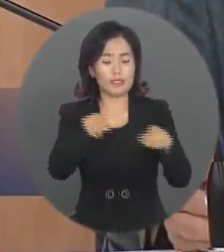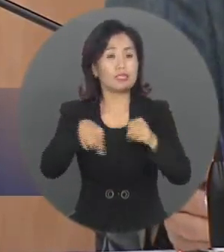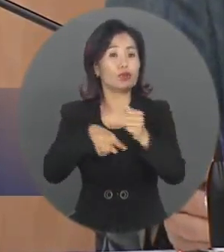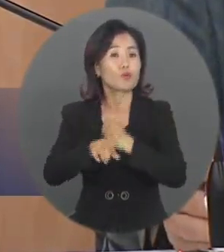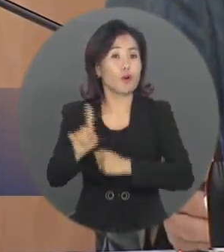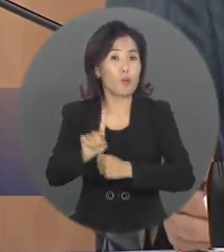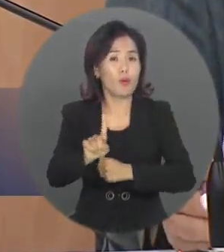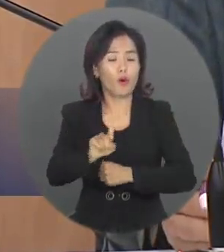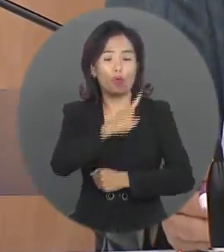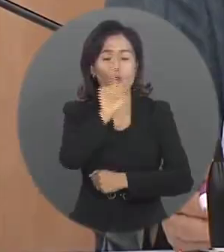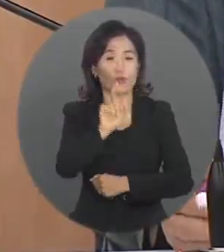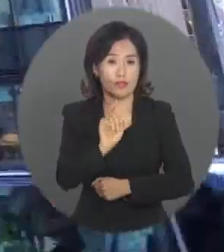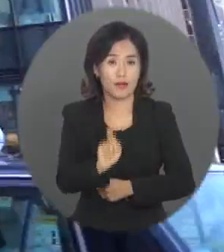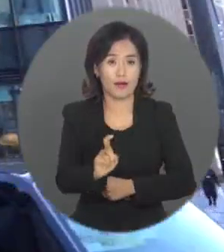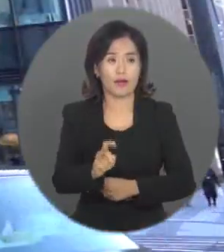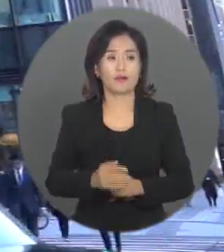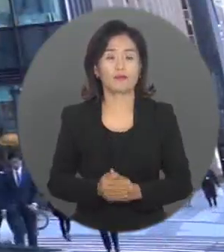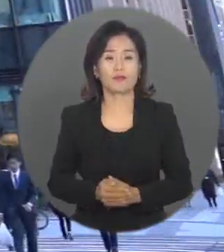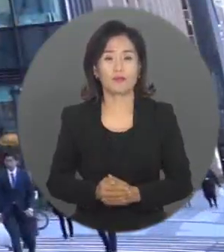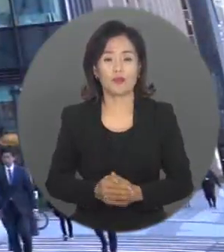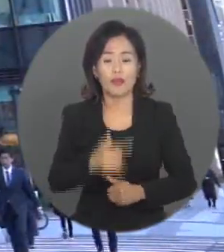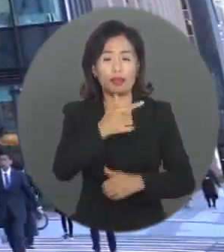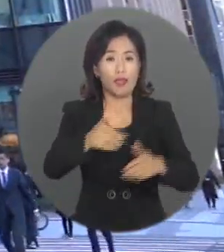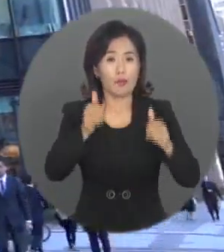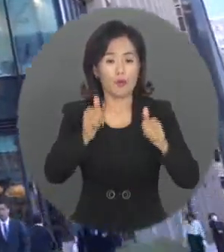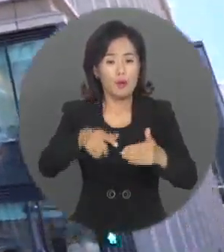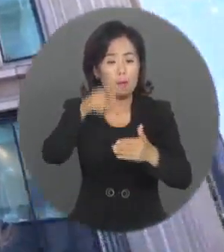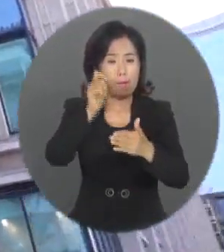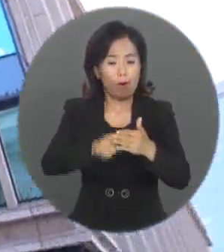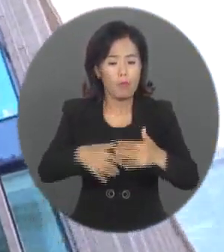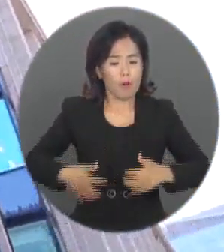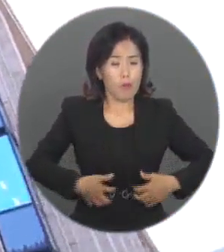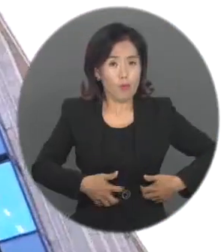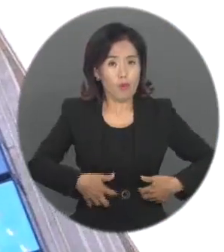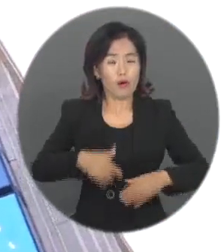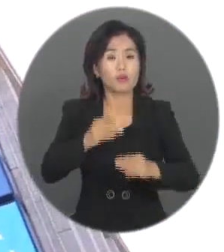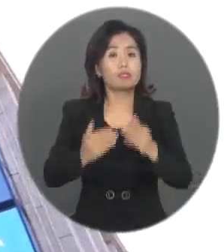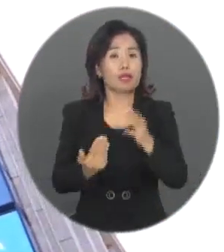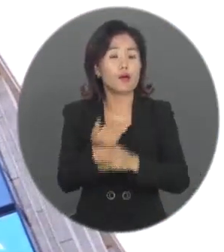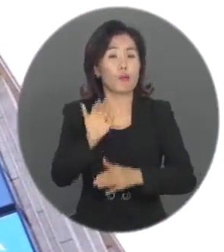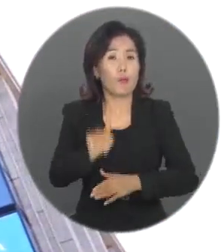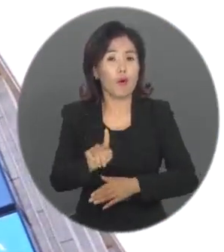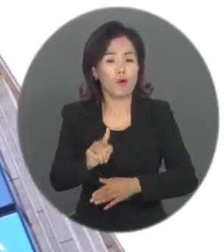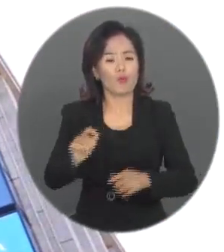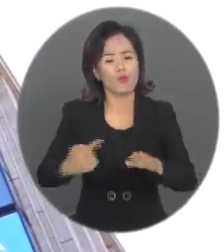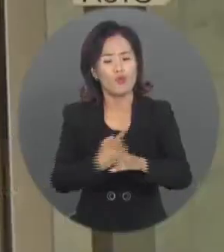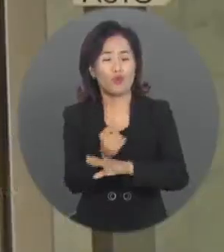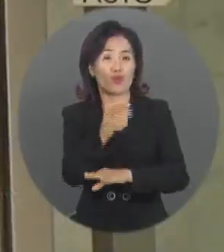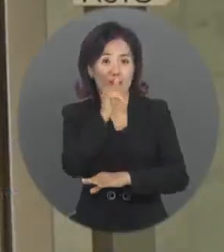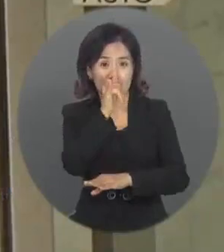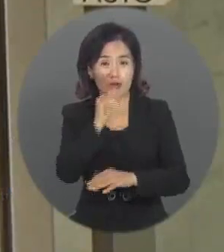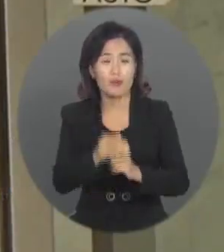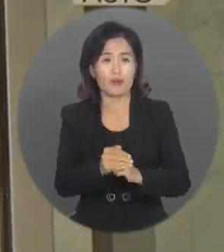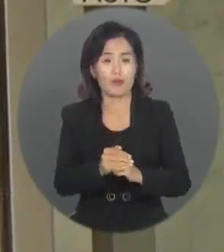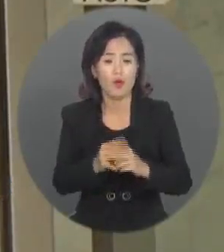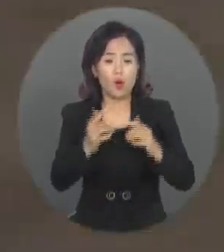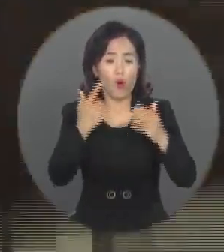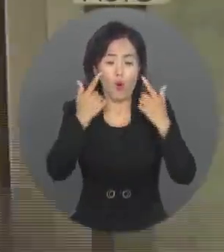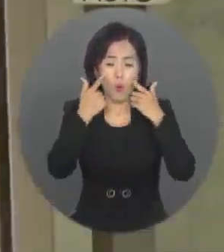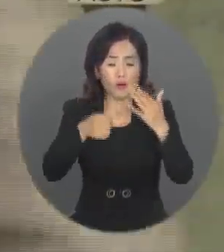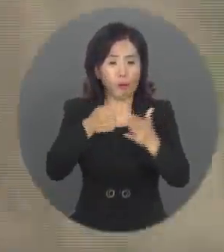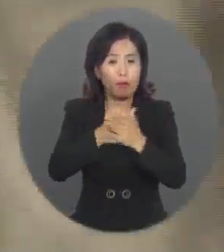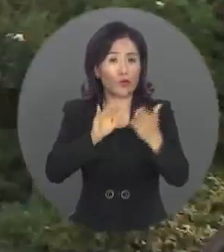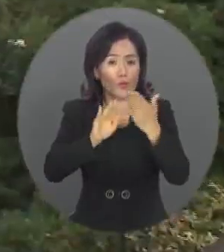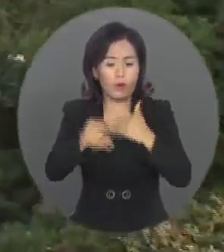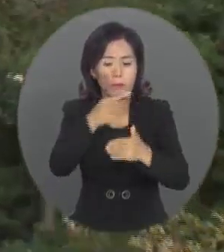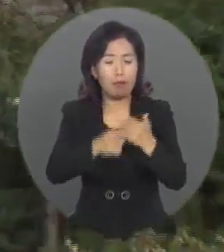이유가 과연 무엇입니까? 대법원이 판결을 머뭇거리고 있는 사건은 이뿐만이 아닙니다. 확정 판결